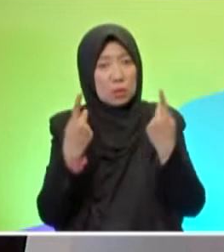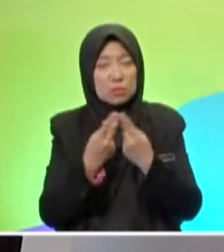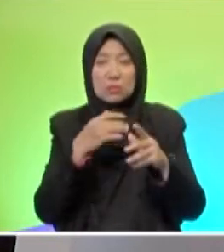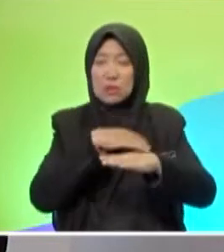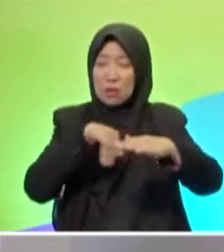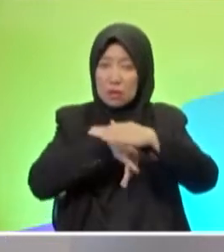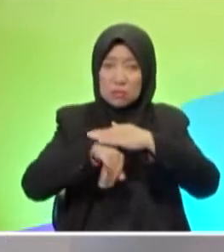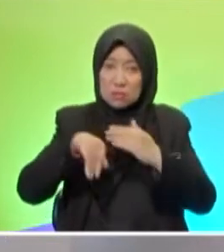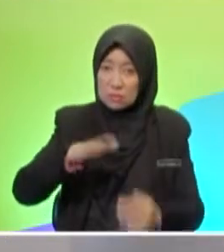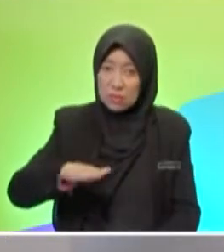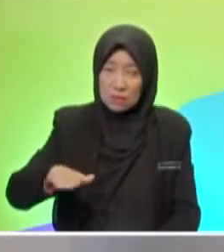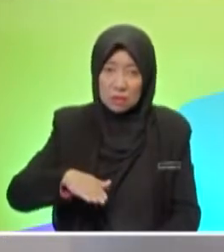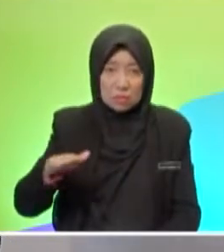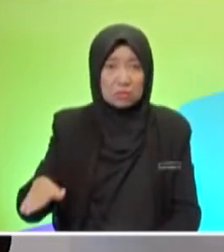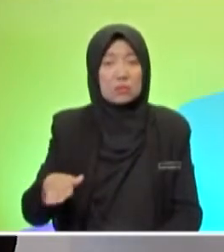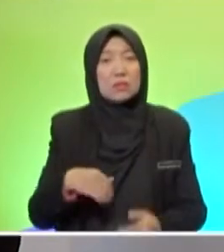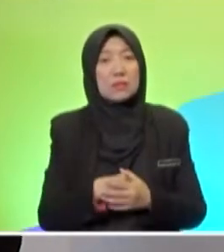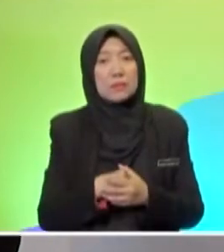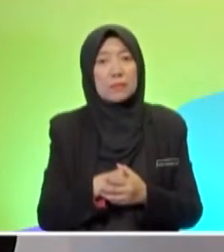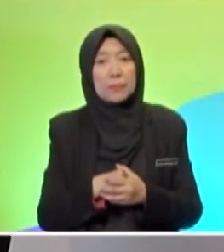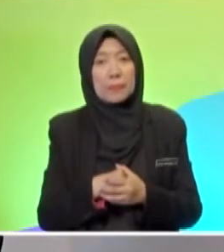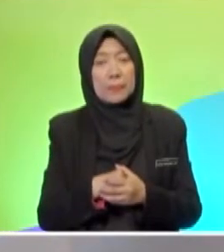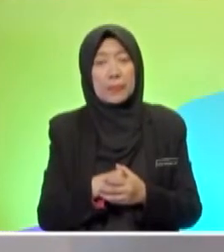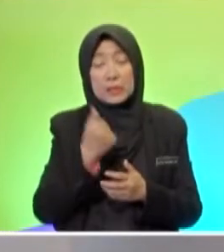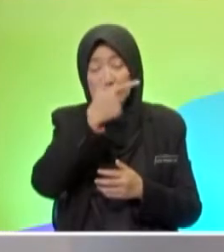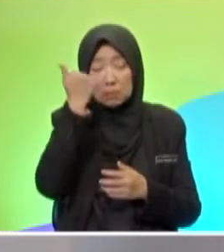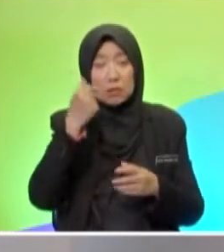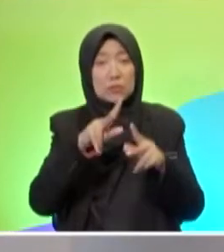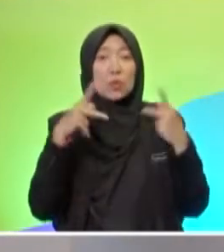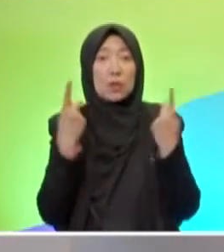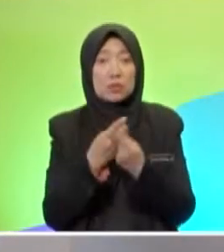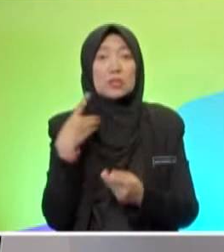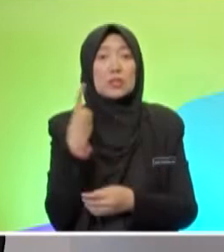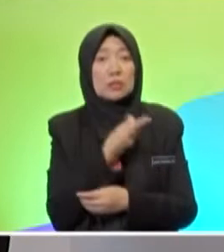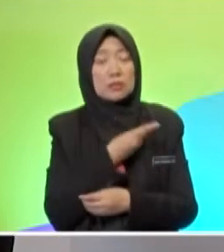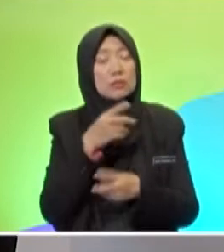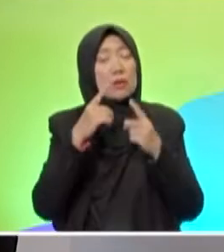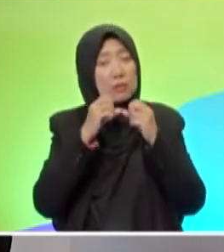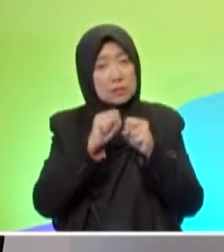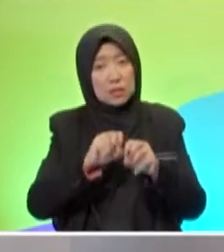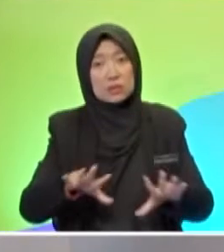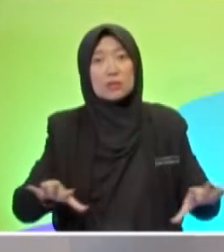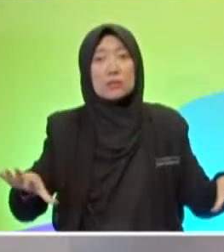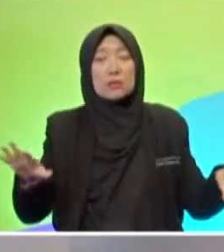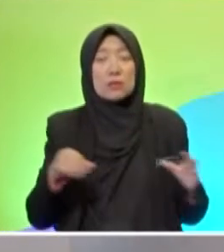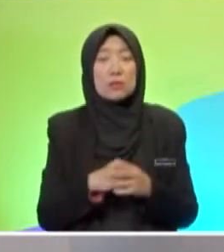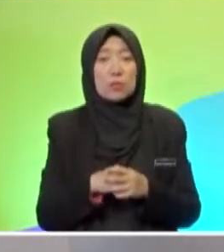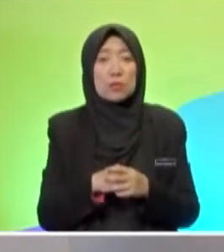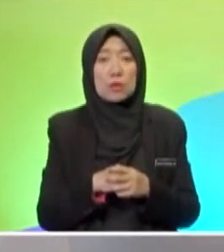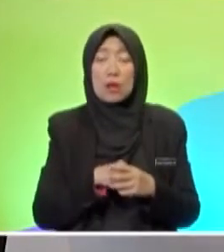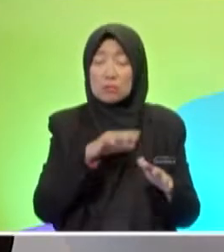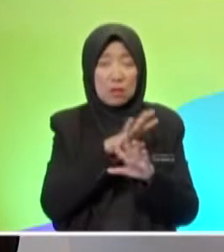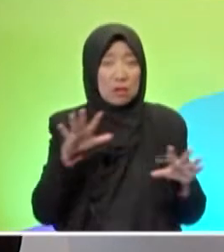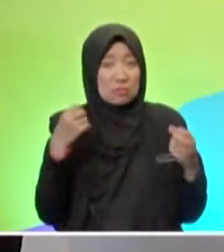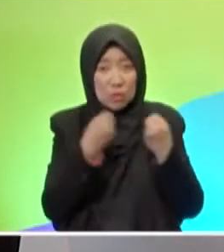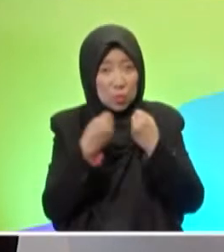jangan kita mengejek dalam keluarga kita coba apel keluarga kita adalah satu keluarga yang harmonis kita gado-gado dengan